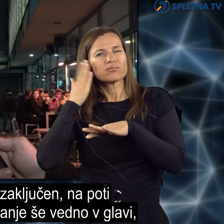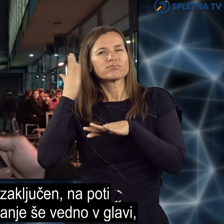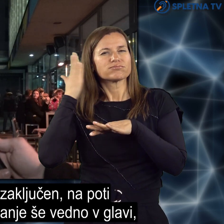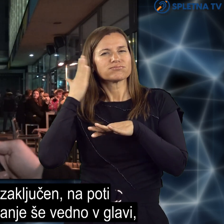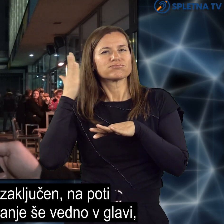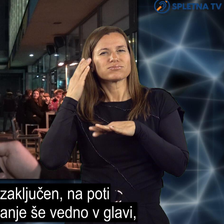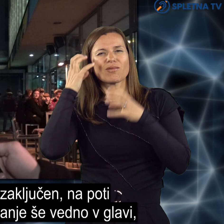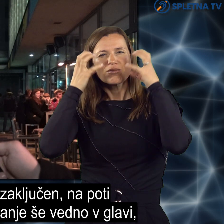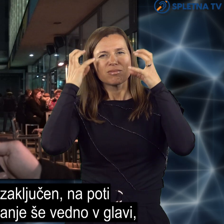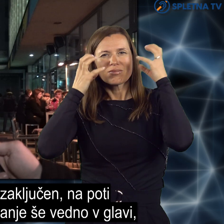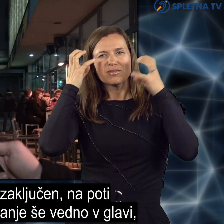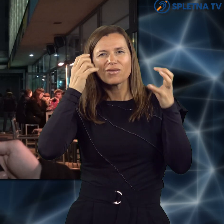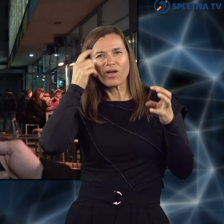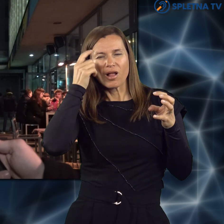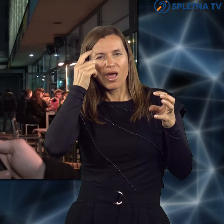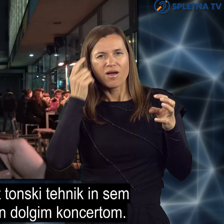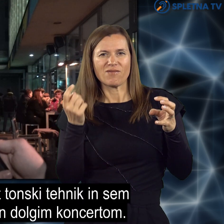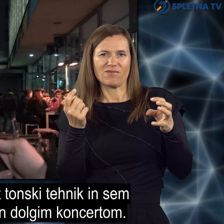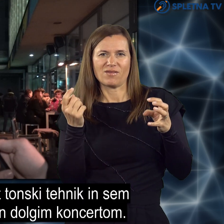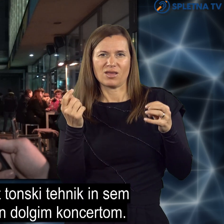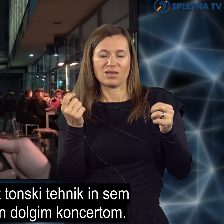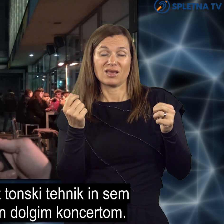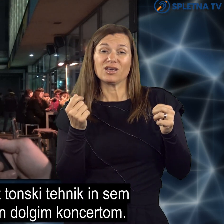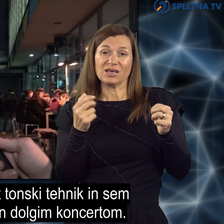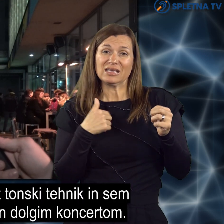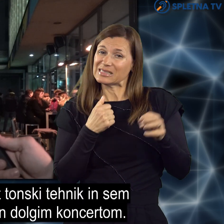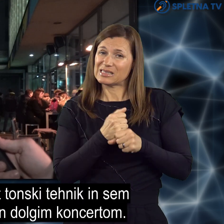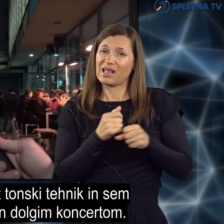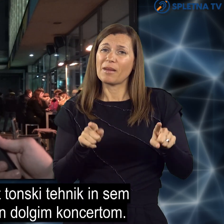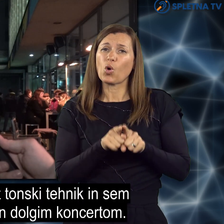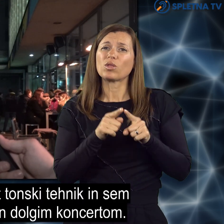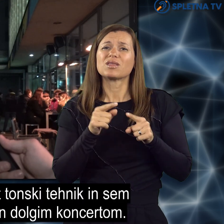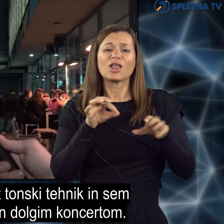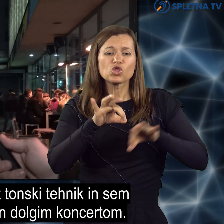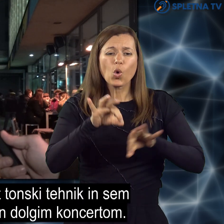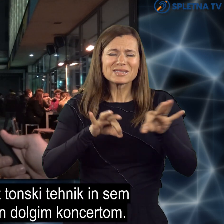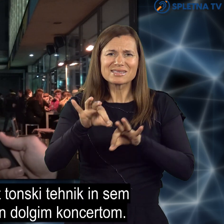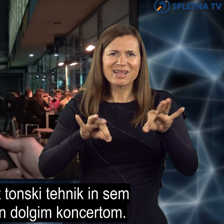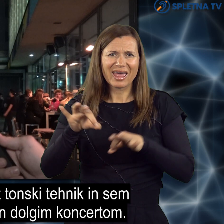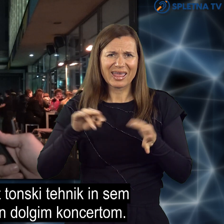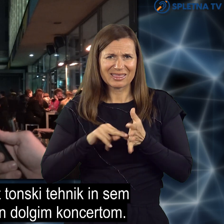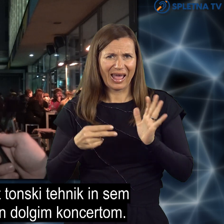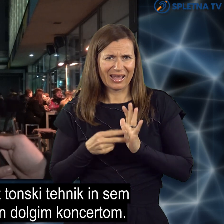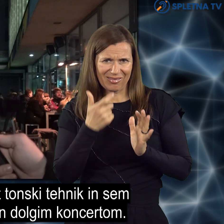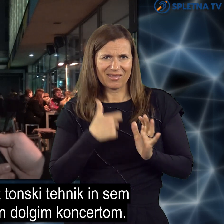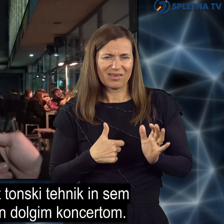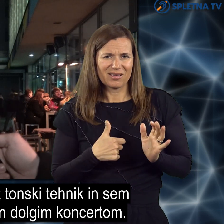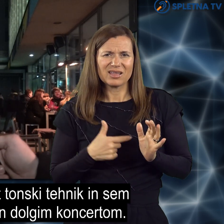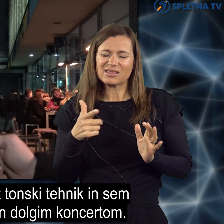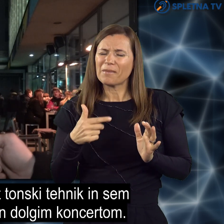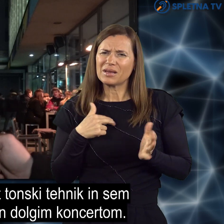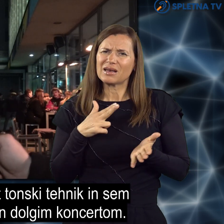odzvanjanje še vedno v glavi. Sploh ker delam kot tonski tehnik in sem tam res